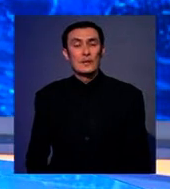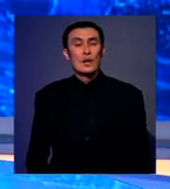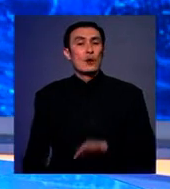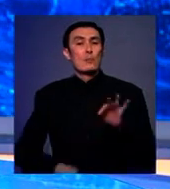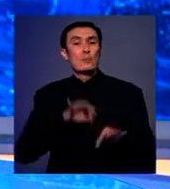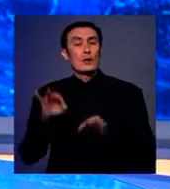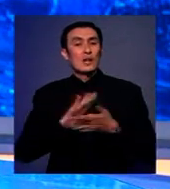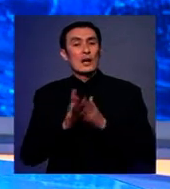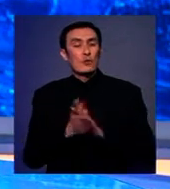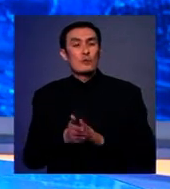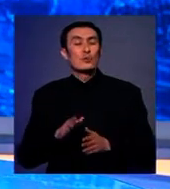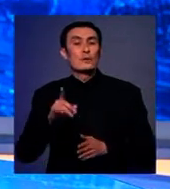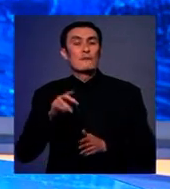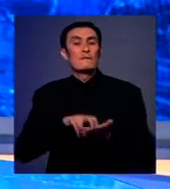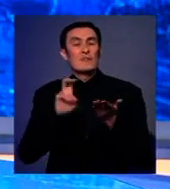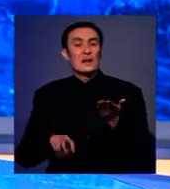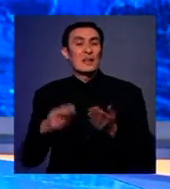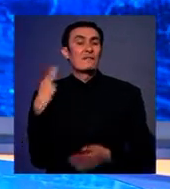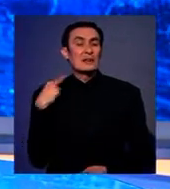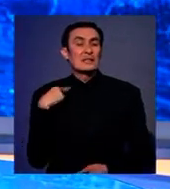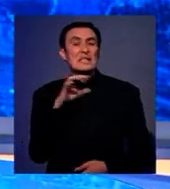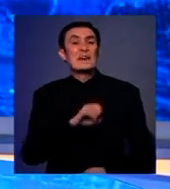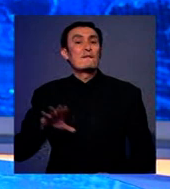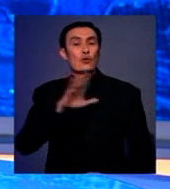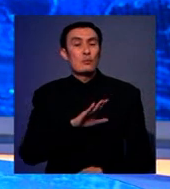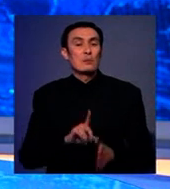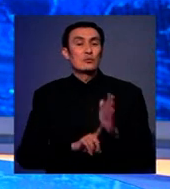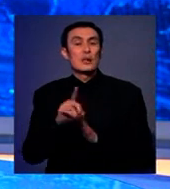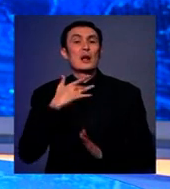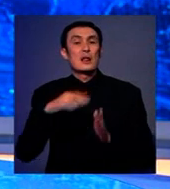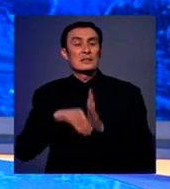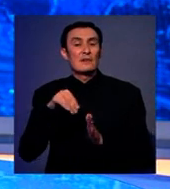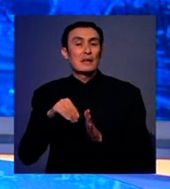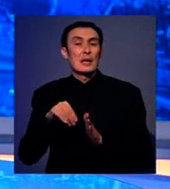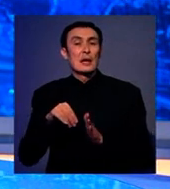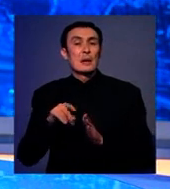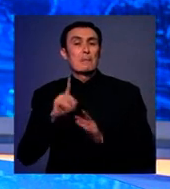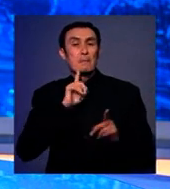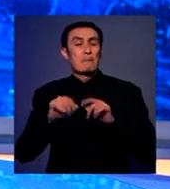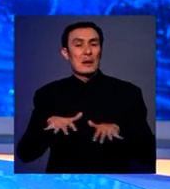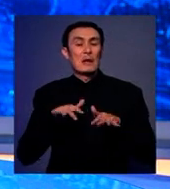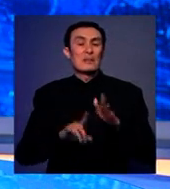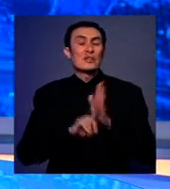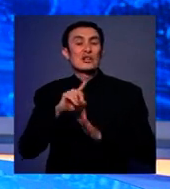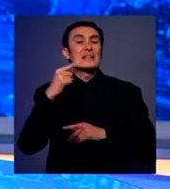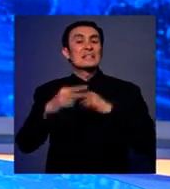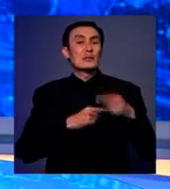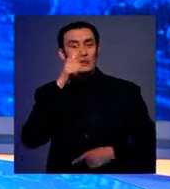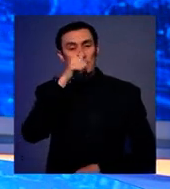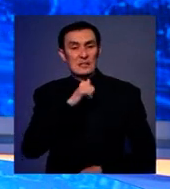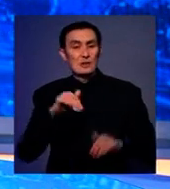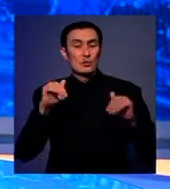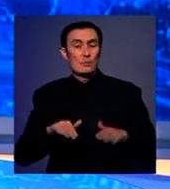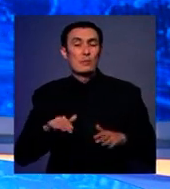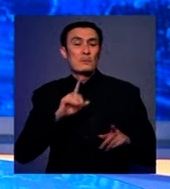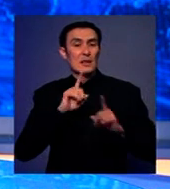На проект соглашения об условиях выхода Великобритании из Евросоюза вынесут на голосование британского парламента в начале следующего месяца. Такое решение принято